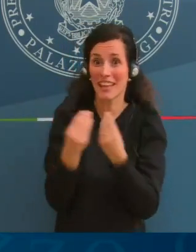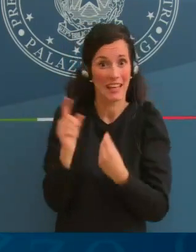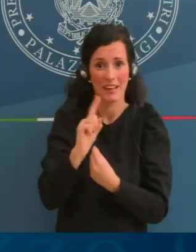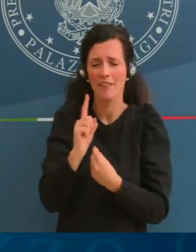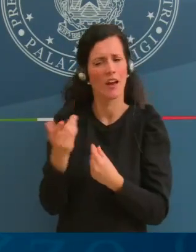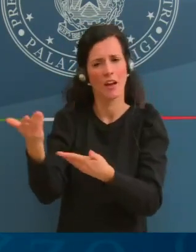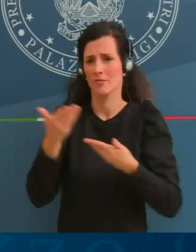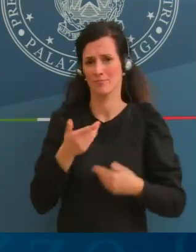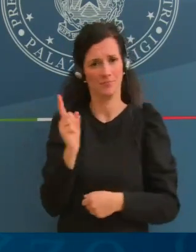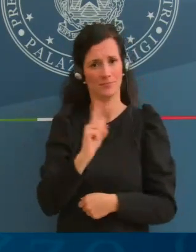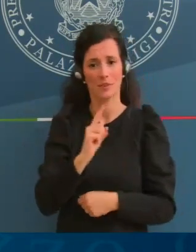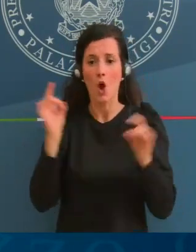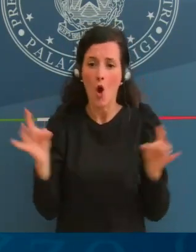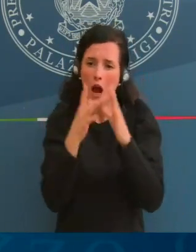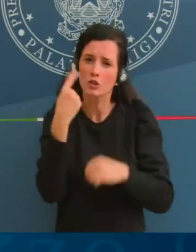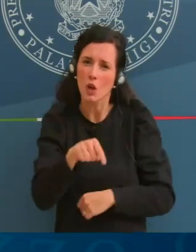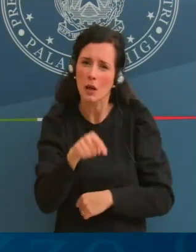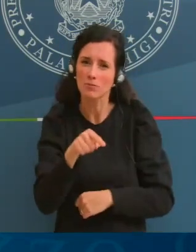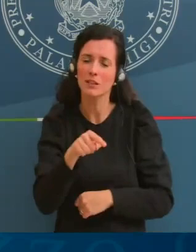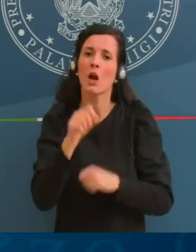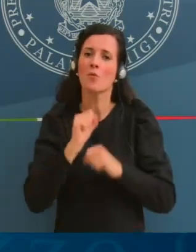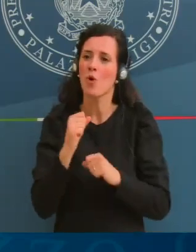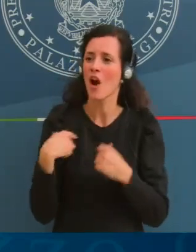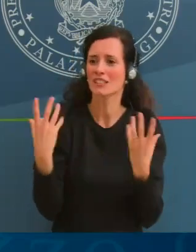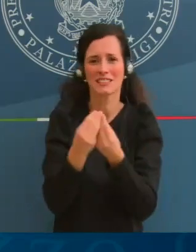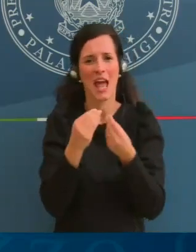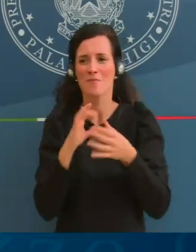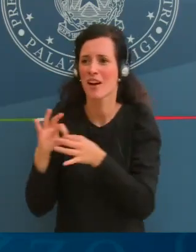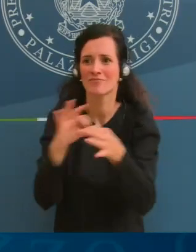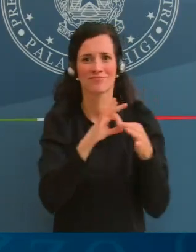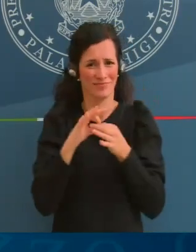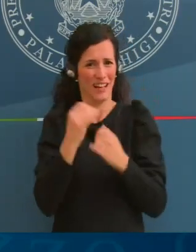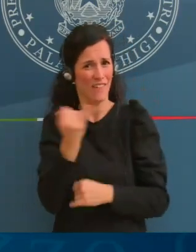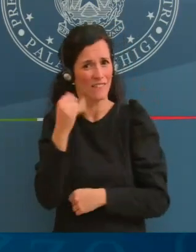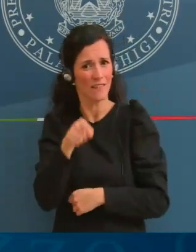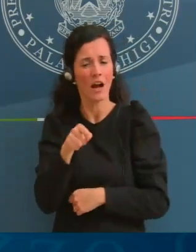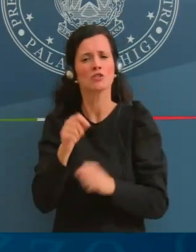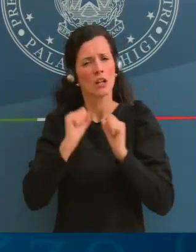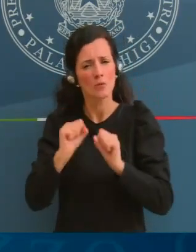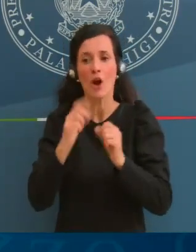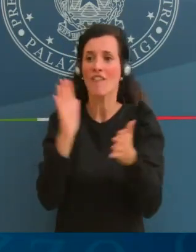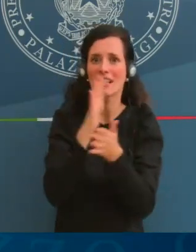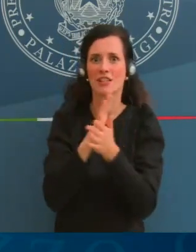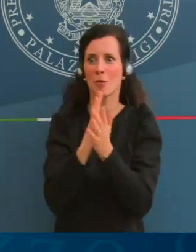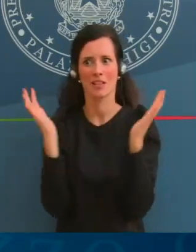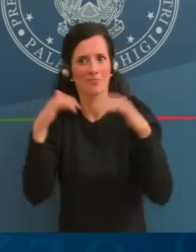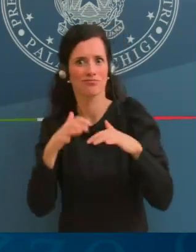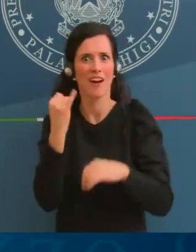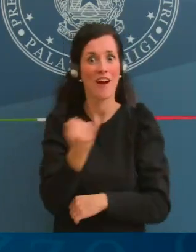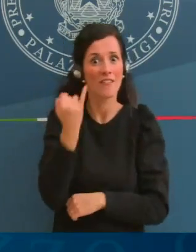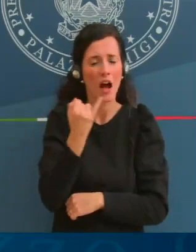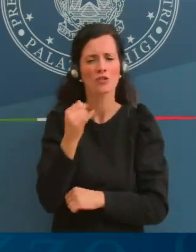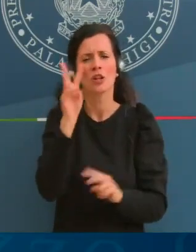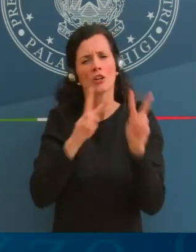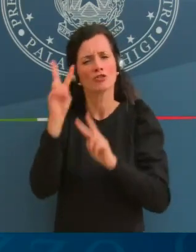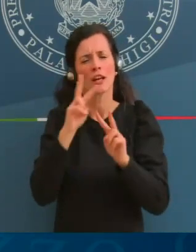e una cautela essenziale non solo per noi stessi ma per proteggere i nostri cari specie i genitori nonni più